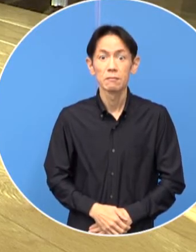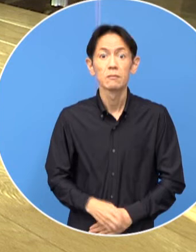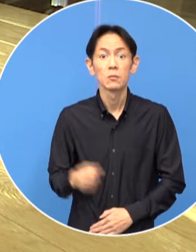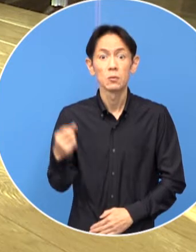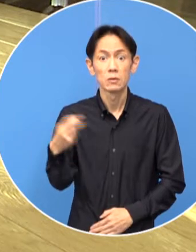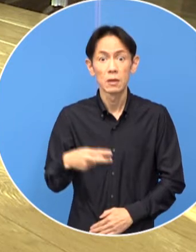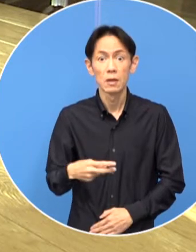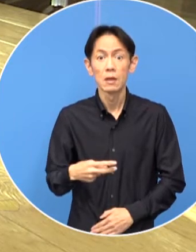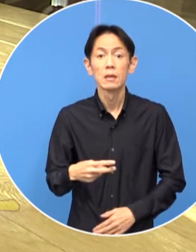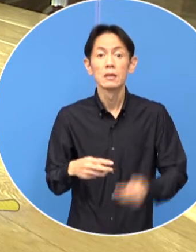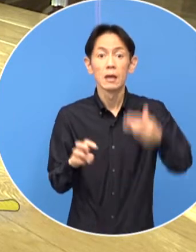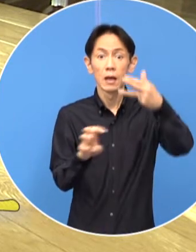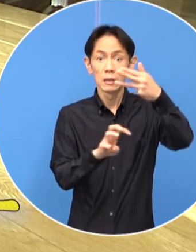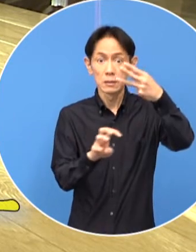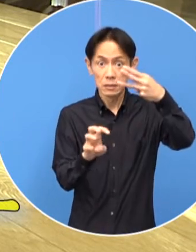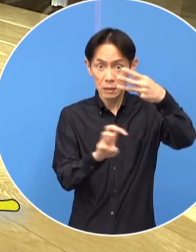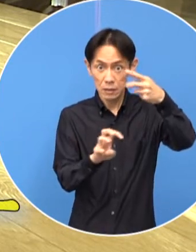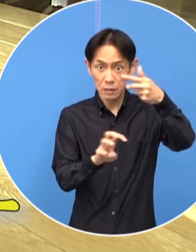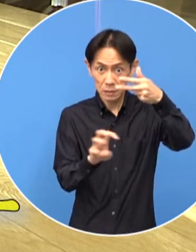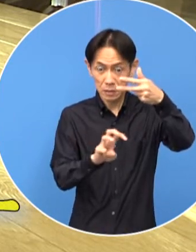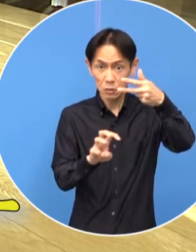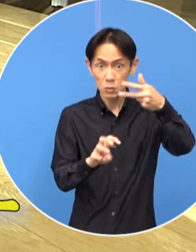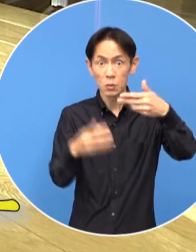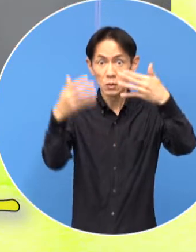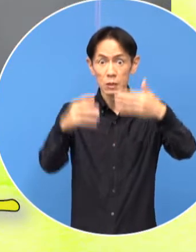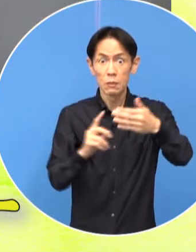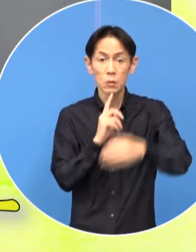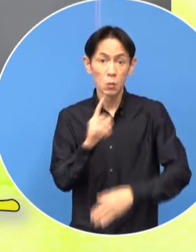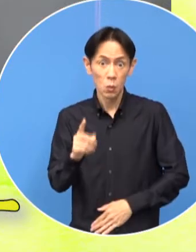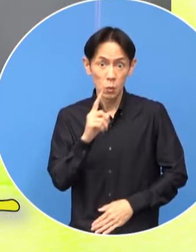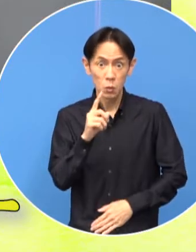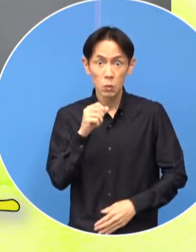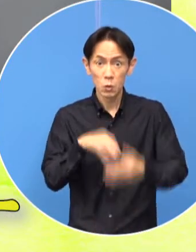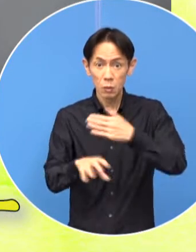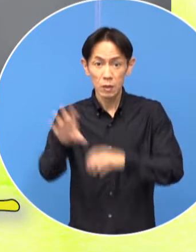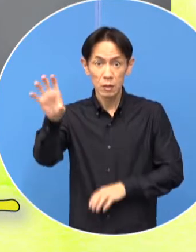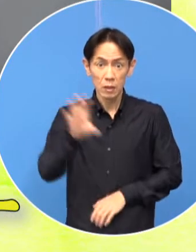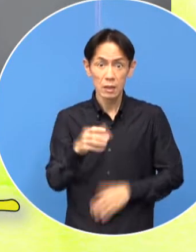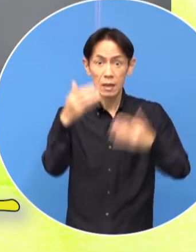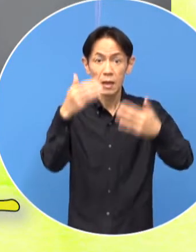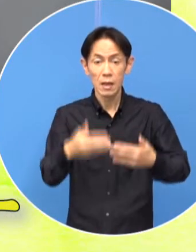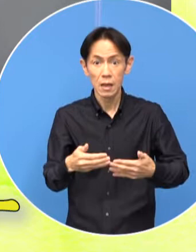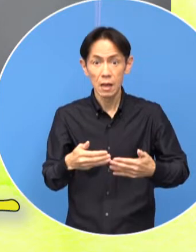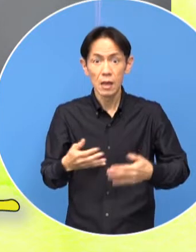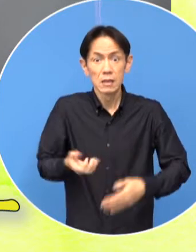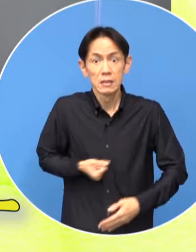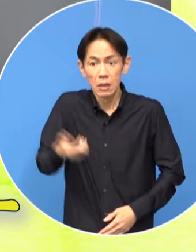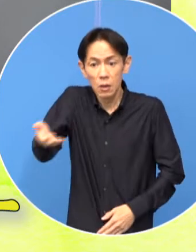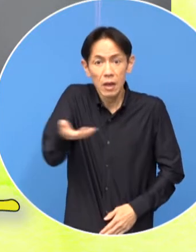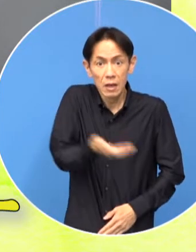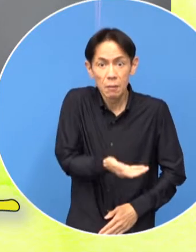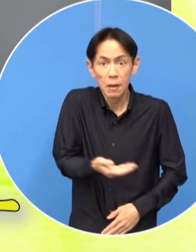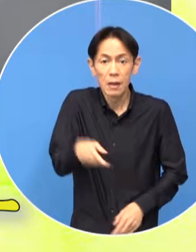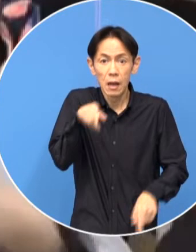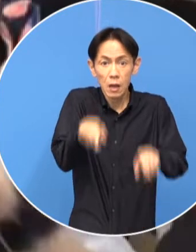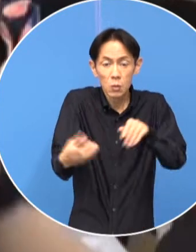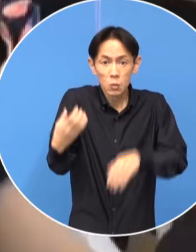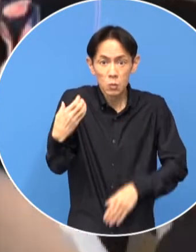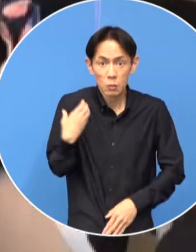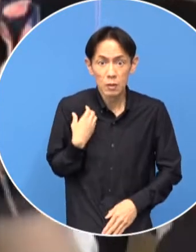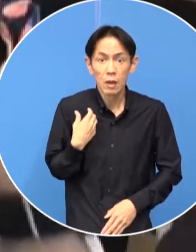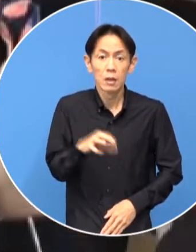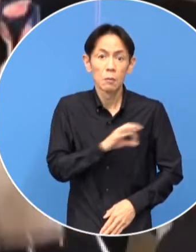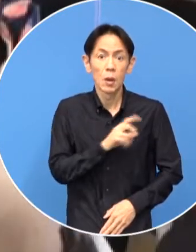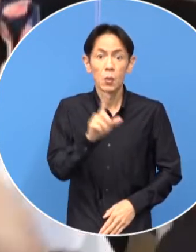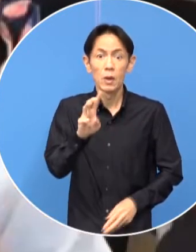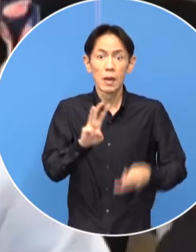そして7月30日のシネマ&トークで上映予定のドキュメンタリー映画信頼の回覧板で監督を務めた上